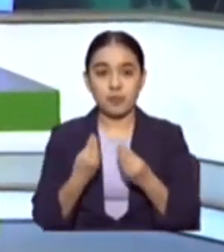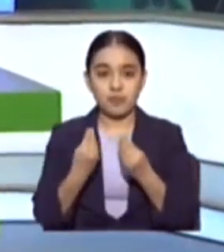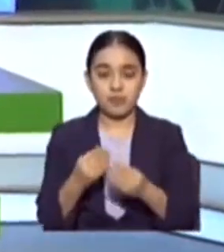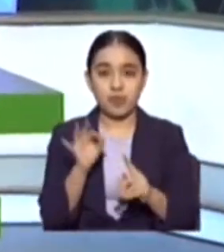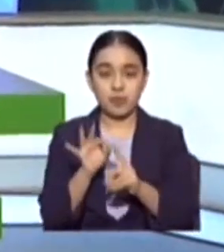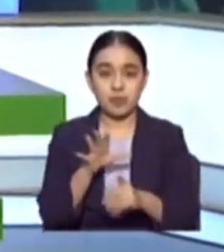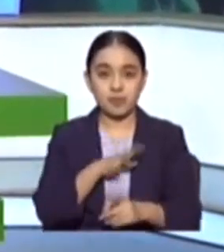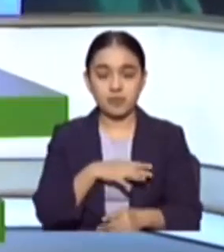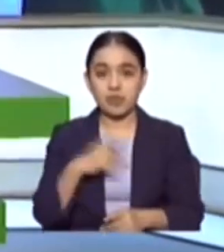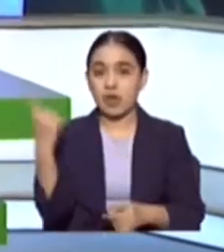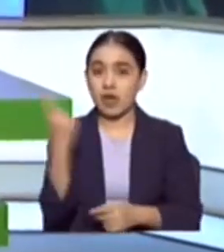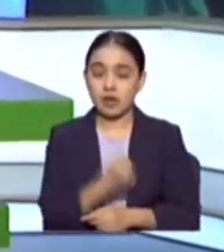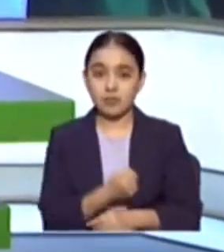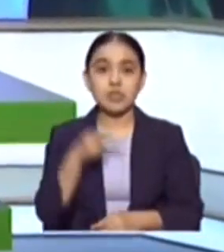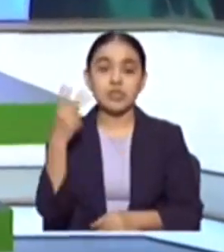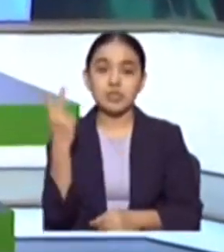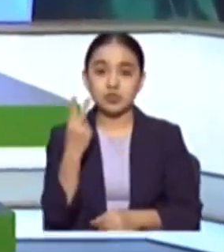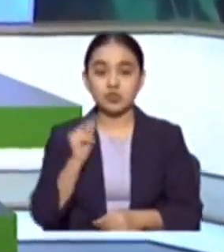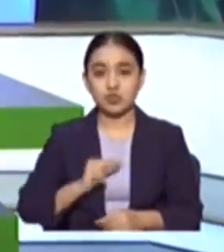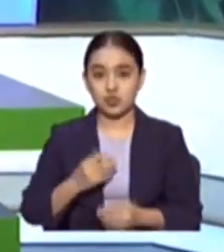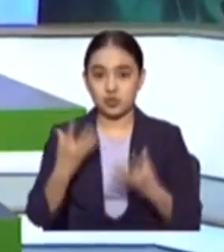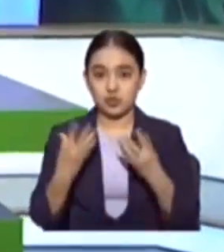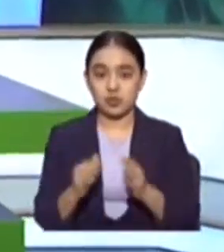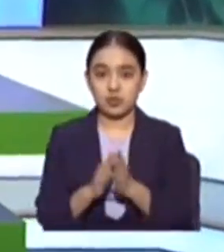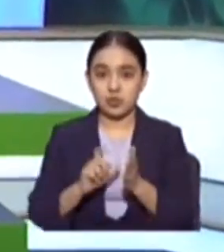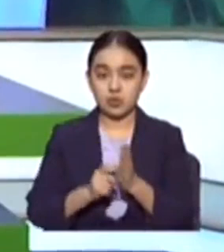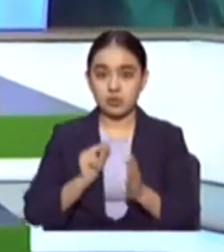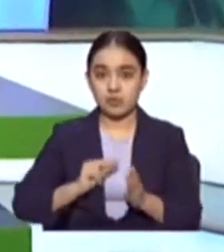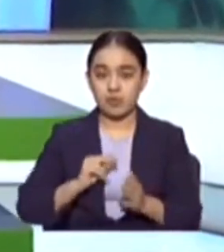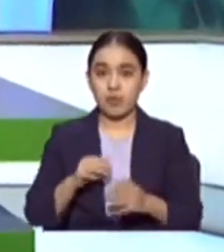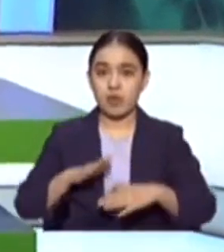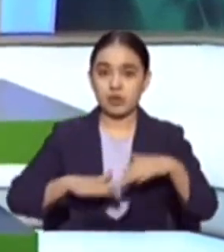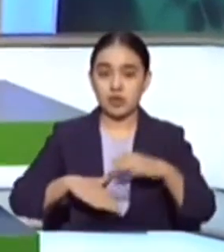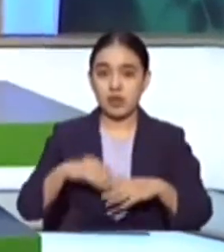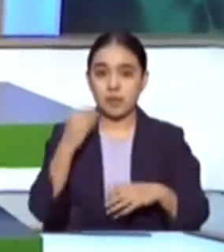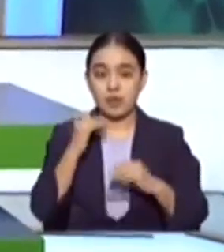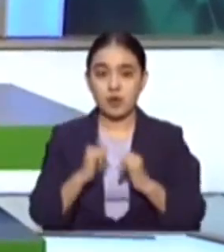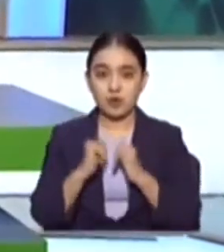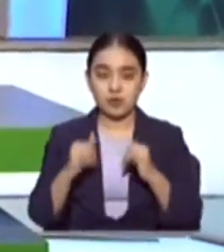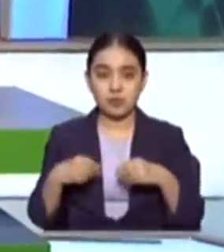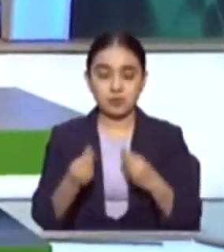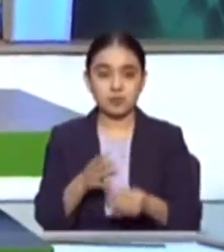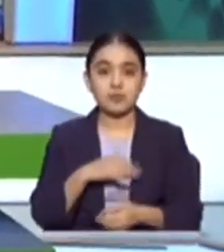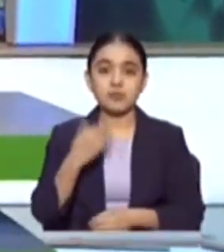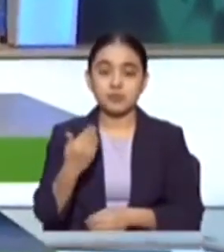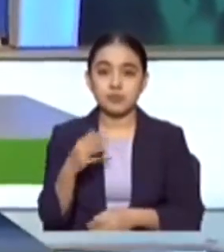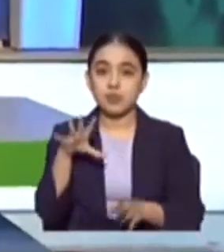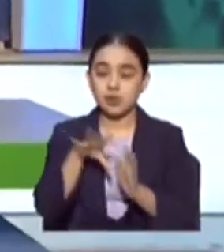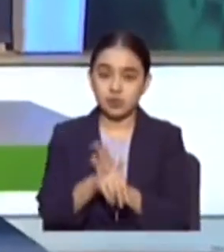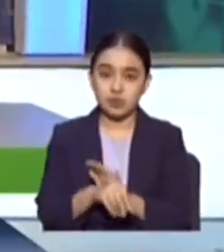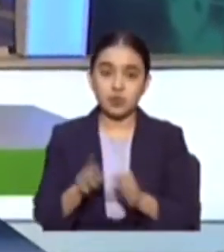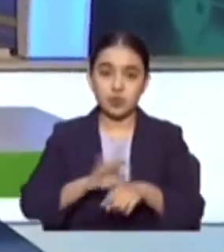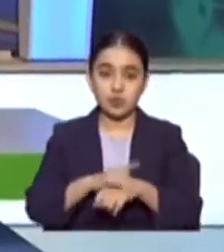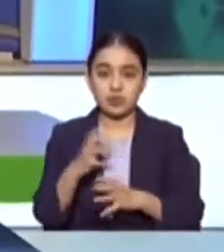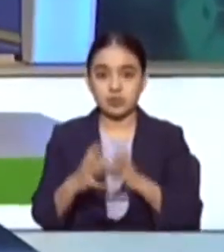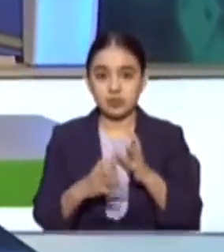maqsadlarni ko'zlagan. Haftalikning ikkinchi ish kuni kutubxonachilarning kasbiy mahoratini oshirish masalalariga bag'ishlandi. Uning doirasida